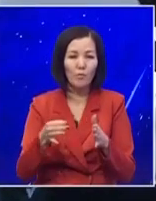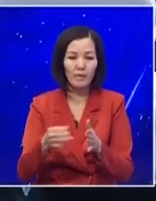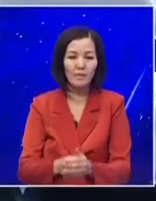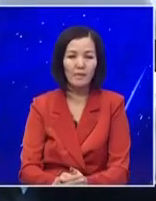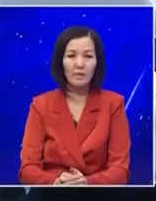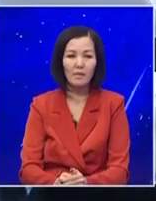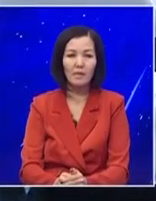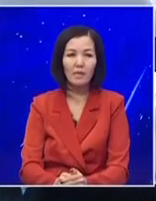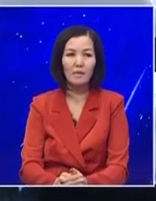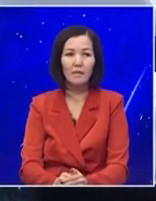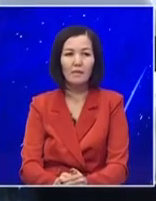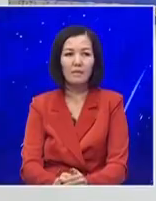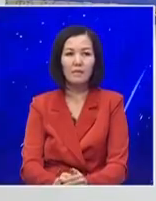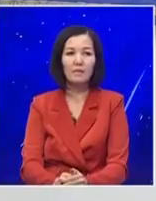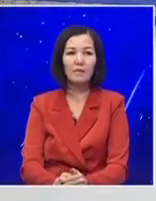области.